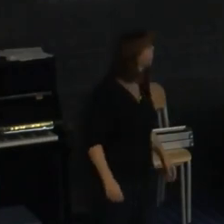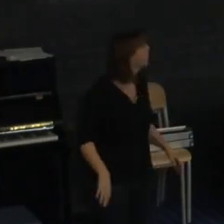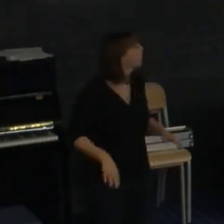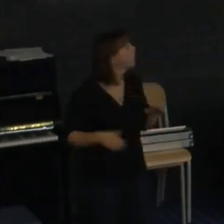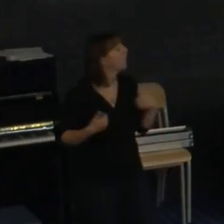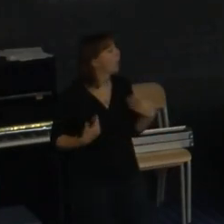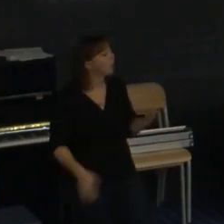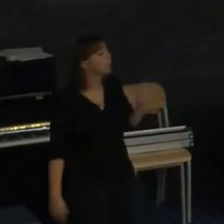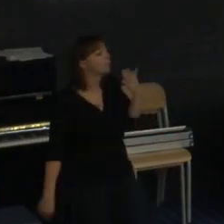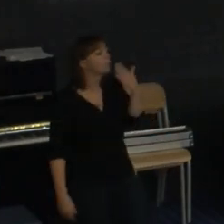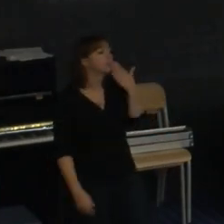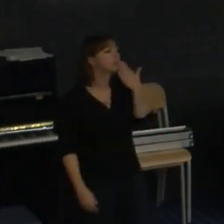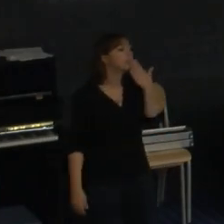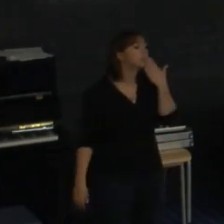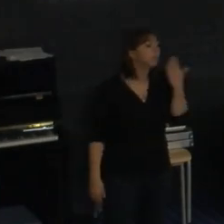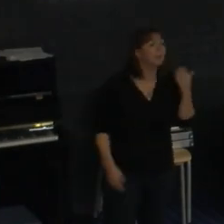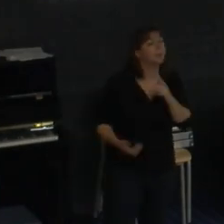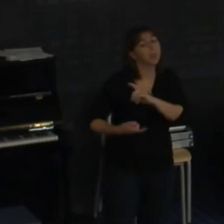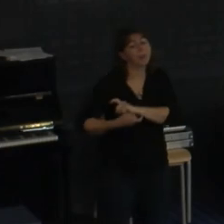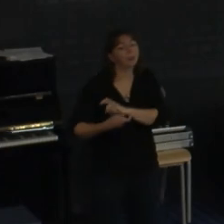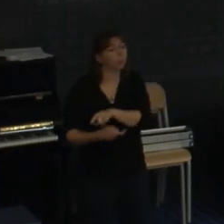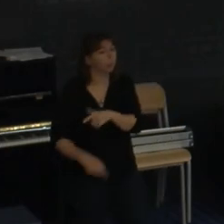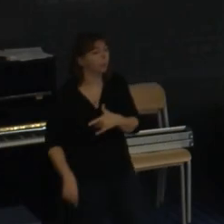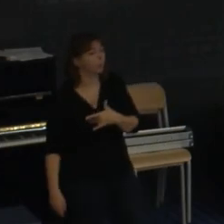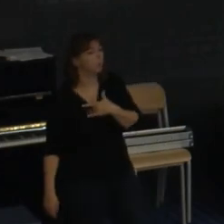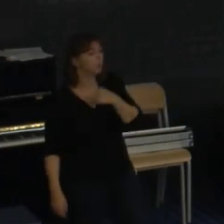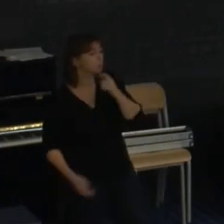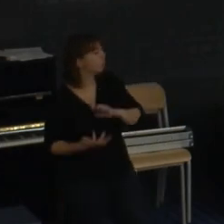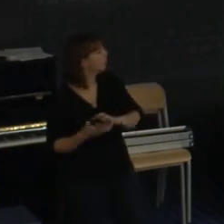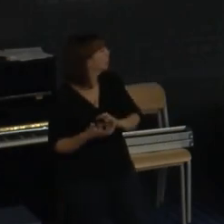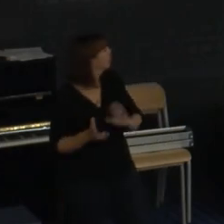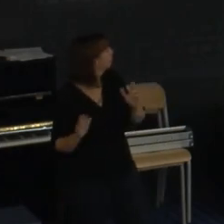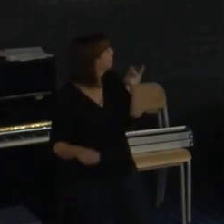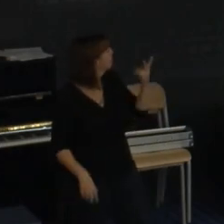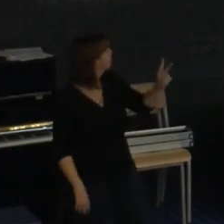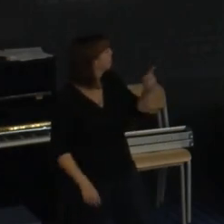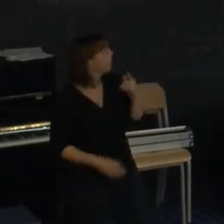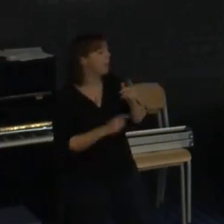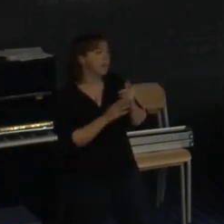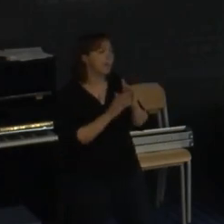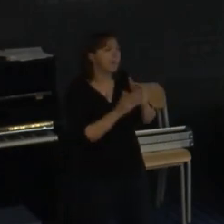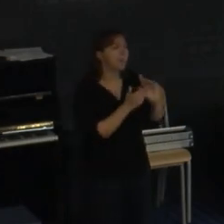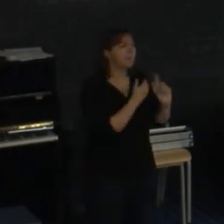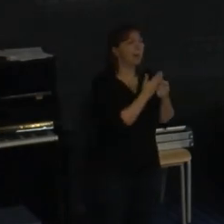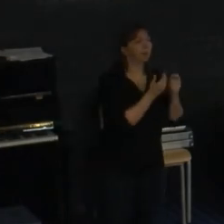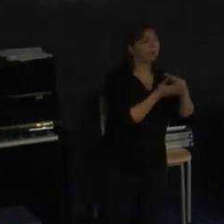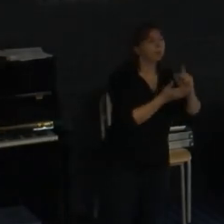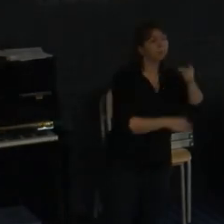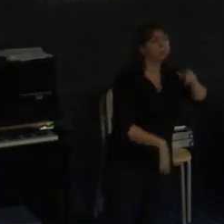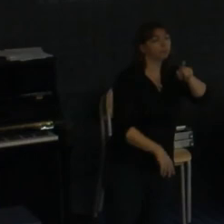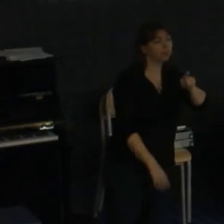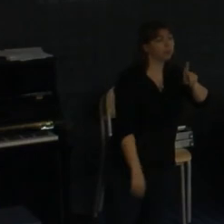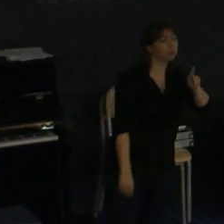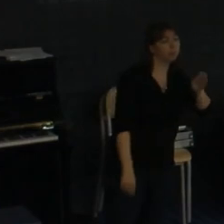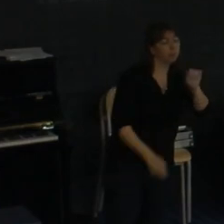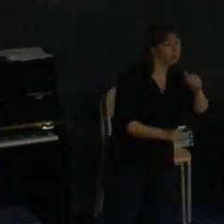avec ces Python, on peut utiliser les backtraces de GDB et voir un petit peu ce qui se déroule exactement. On peut